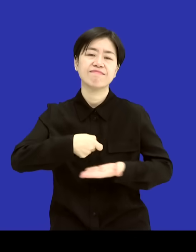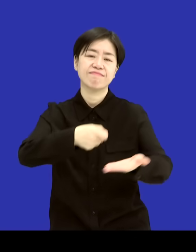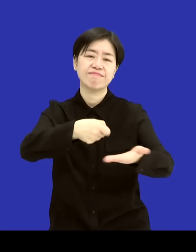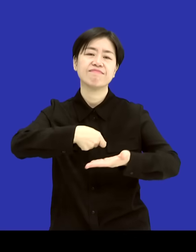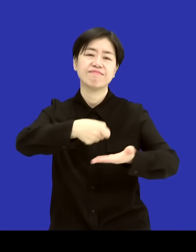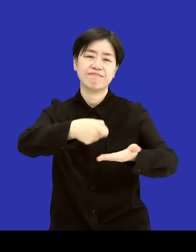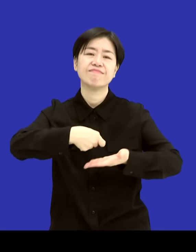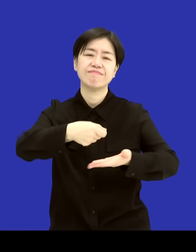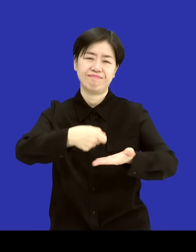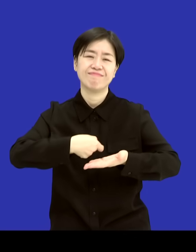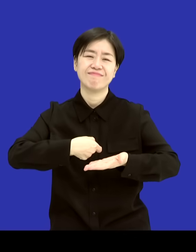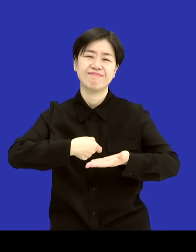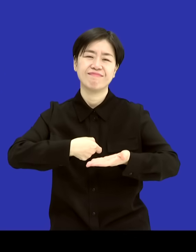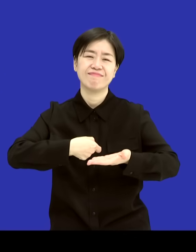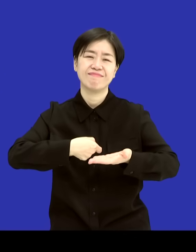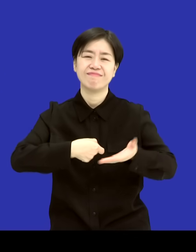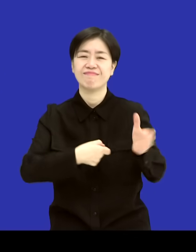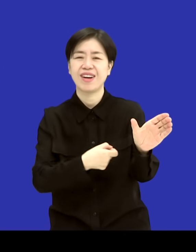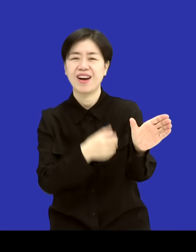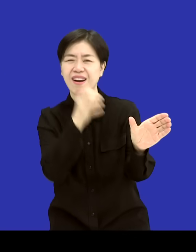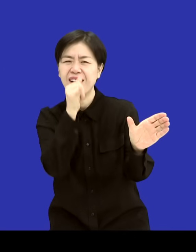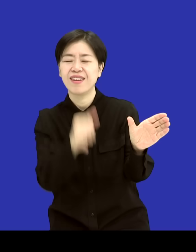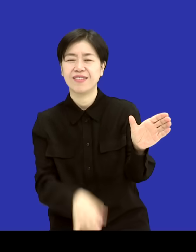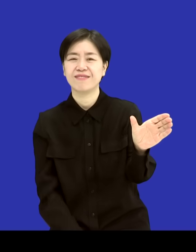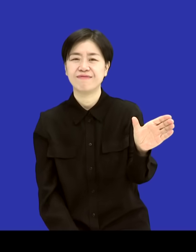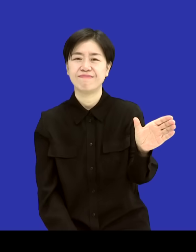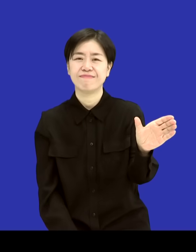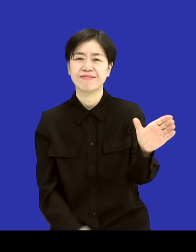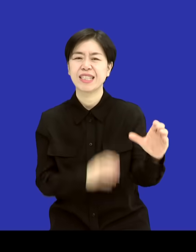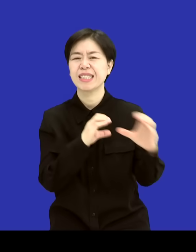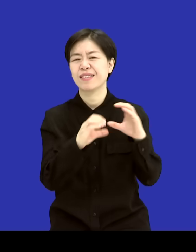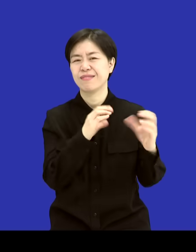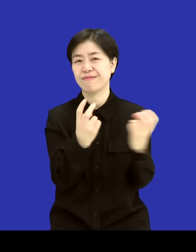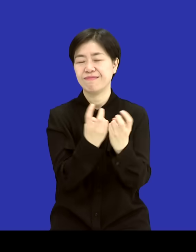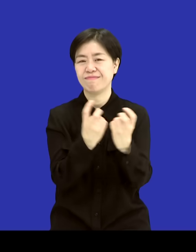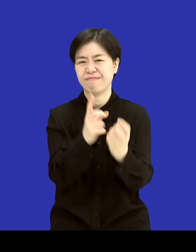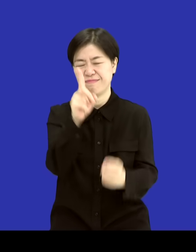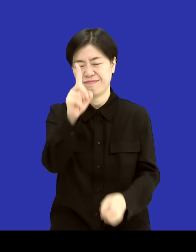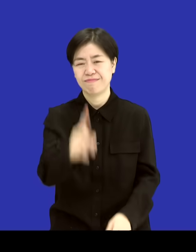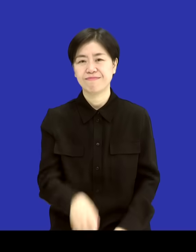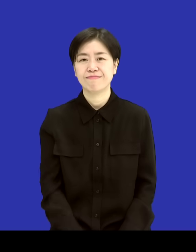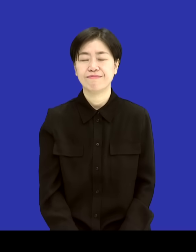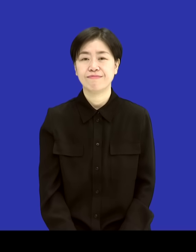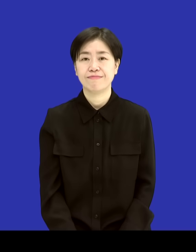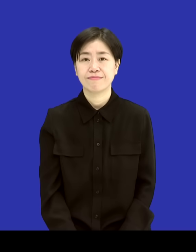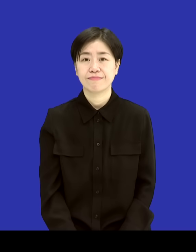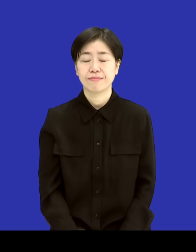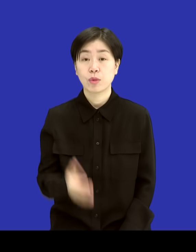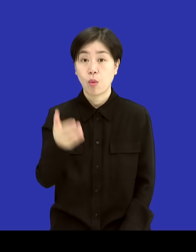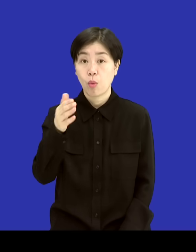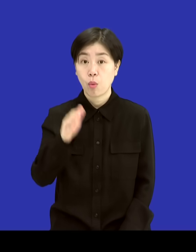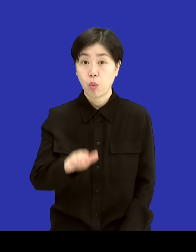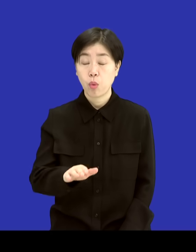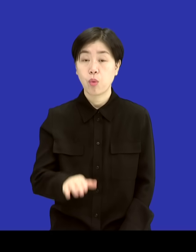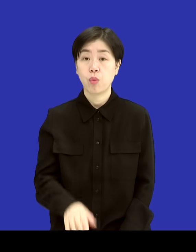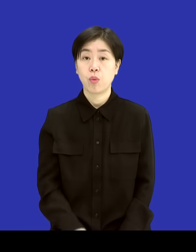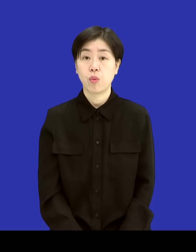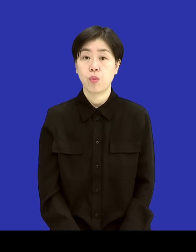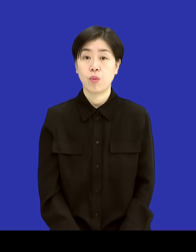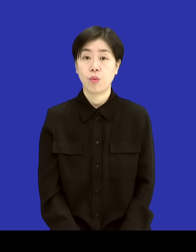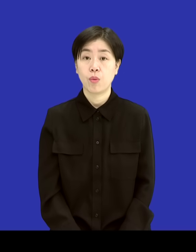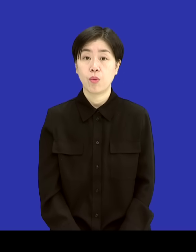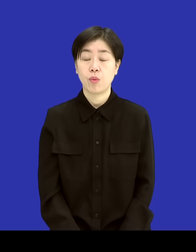다니면서 이제 수첩에다 써서 이렇게 보여주고 네, 그때 좀 근데 너무나